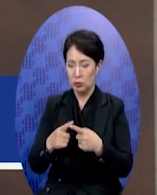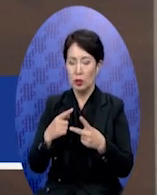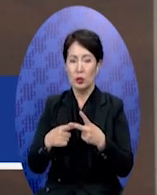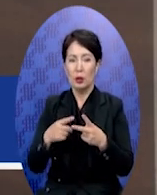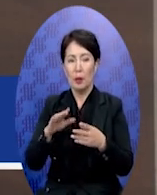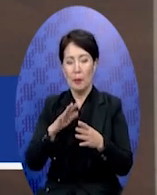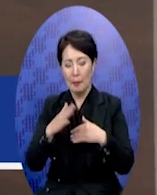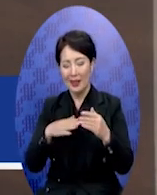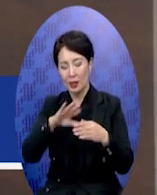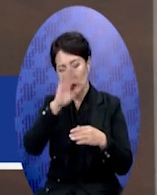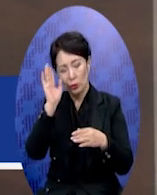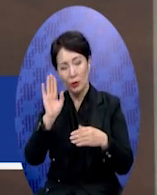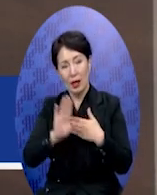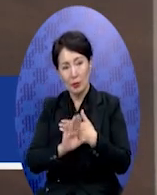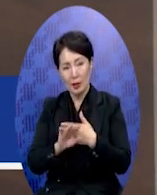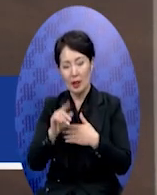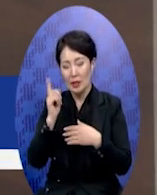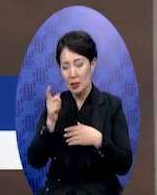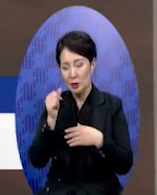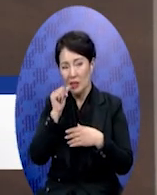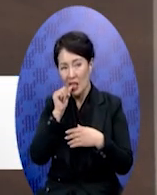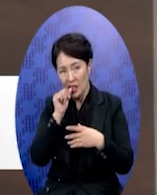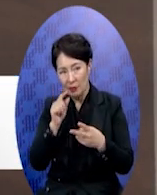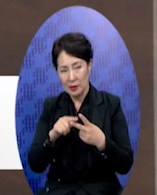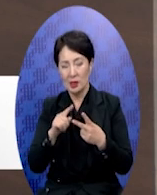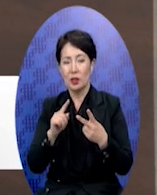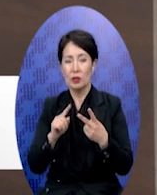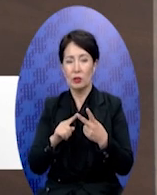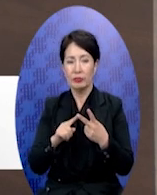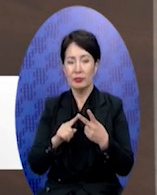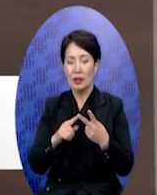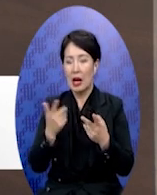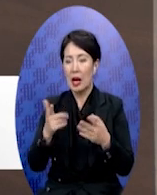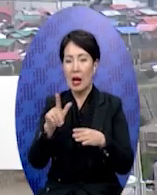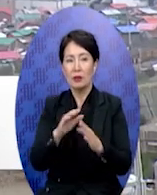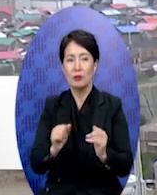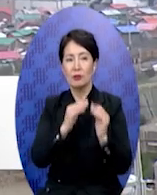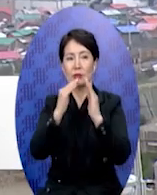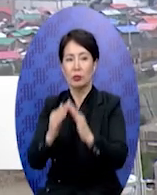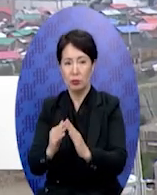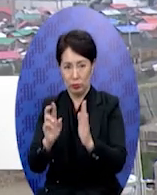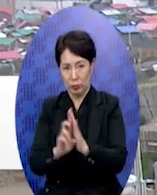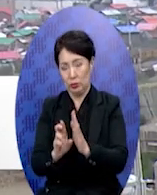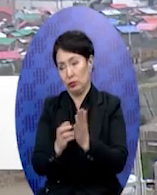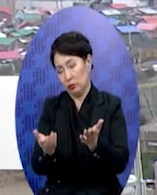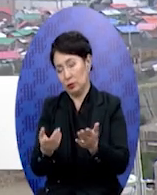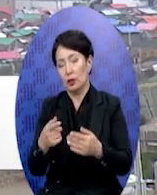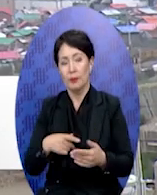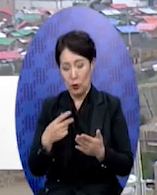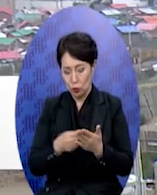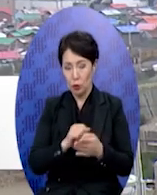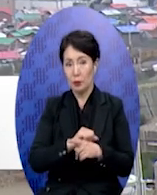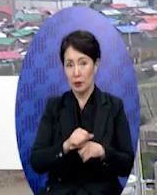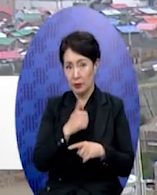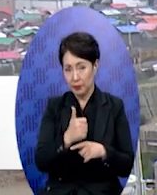дулаан хамгаалт эрчим хүчний хэмнэлт талаас хоёрдугаар альч газар очиод тавьж болохоор зураг төсөл нь бэлэн. Засгийн